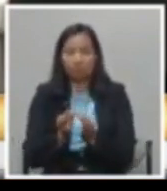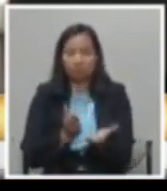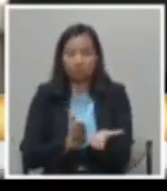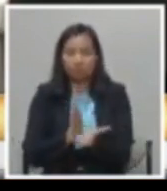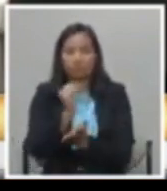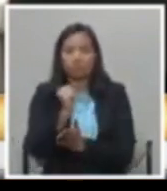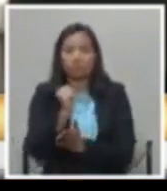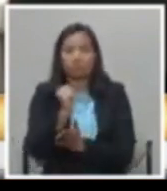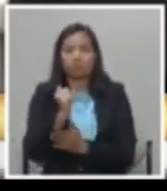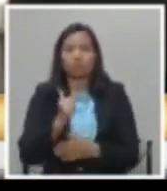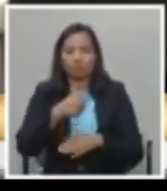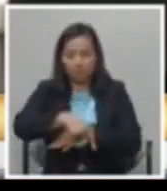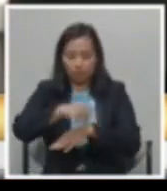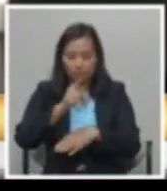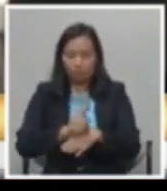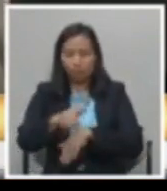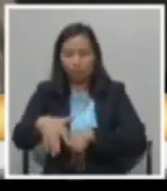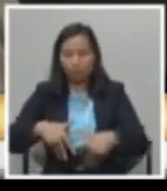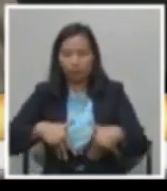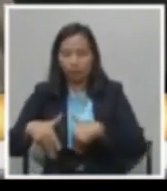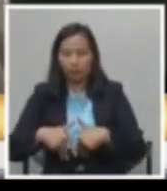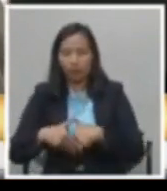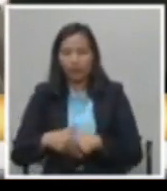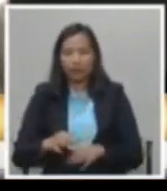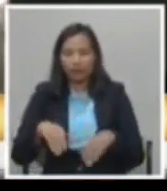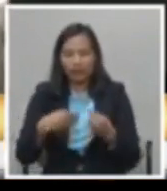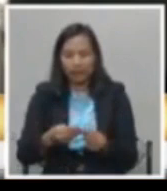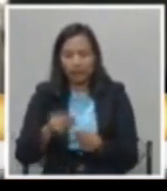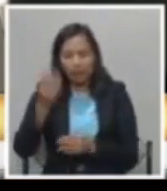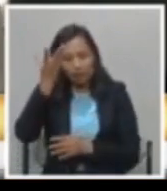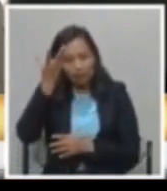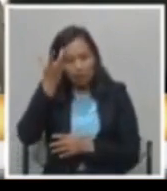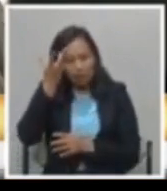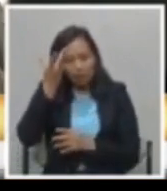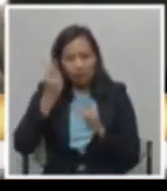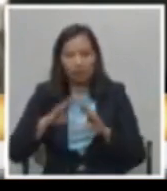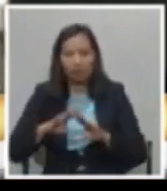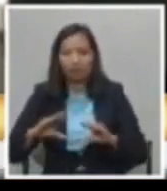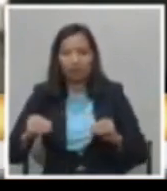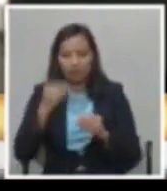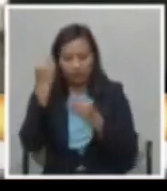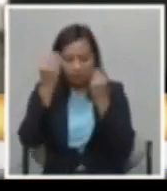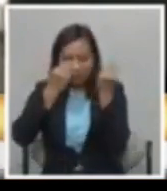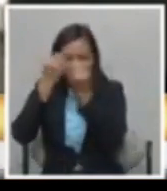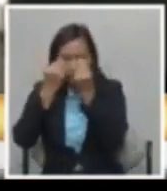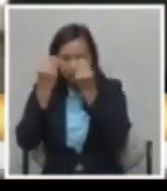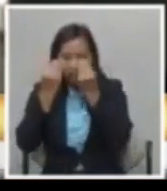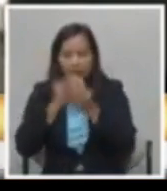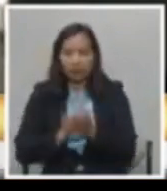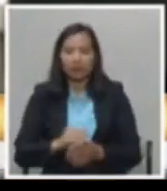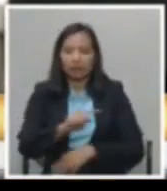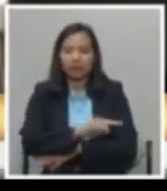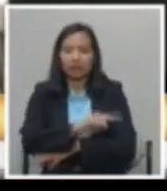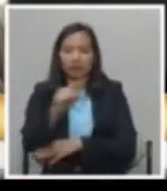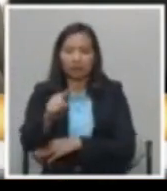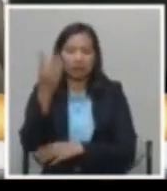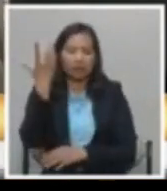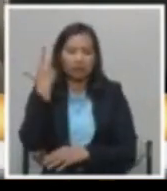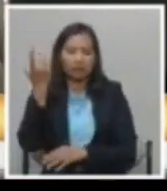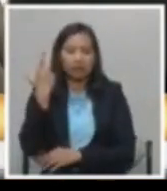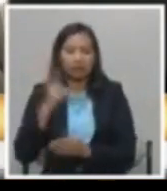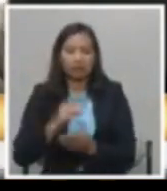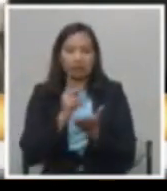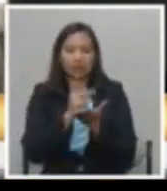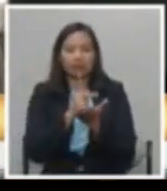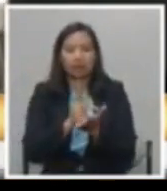ให้กับพี่น้องประชาชนคลายความกังวลเพราะมีการสร้างความสับสนกันมากในช่วง1วันที่ผ่านมาในเรื่องของการ